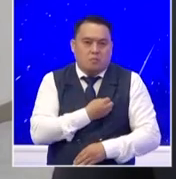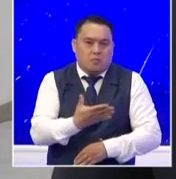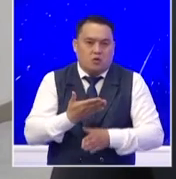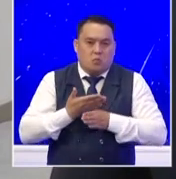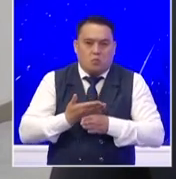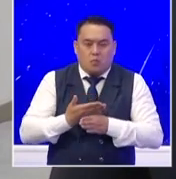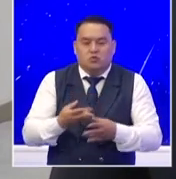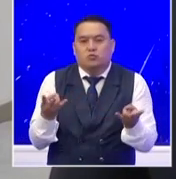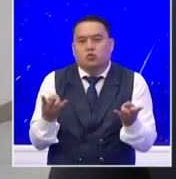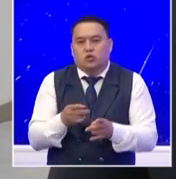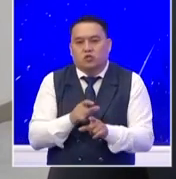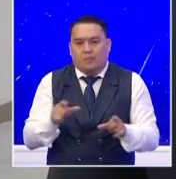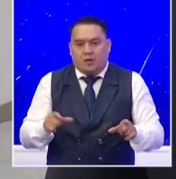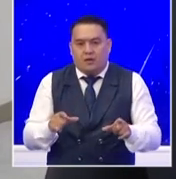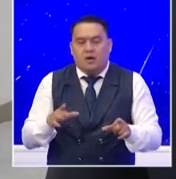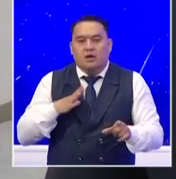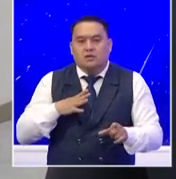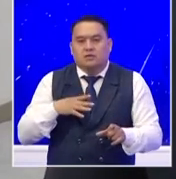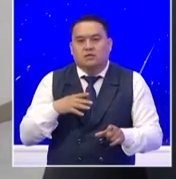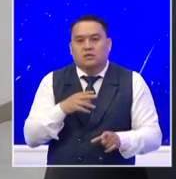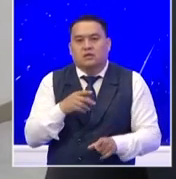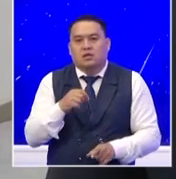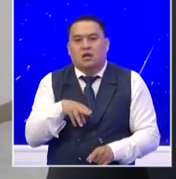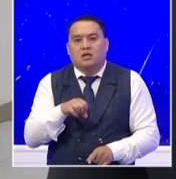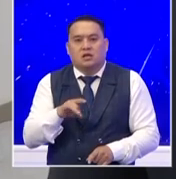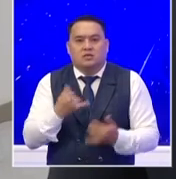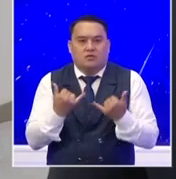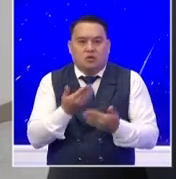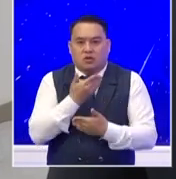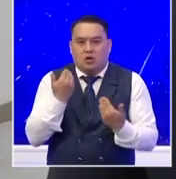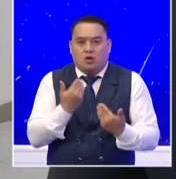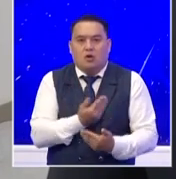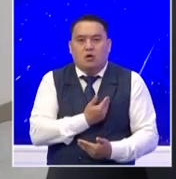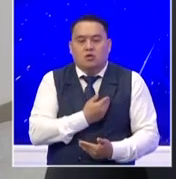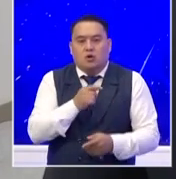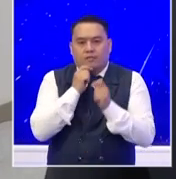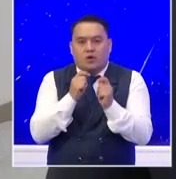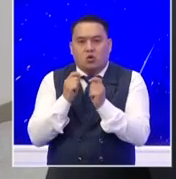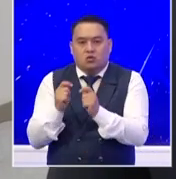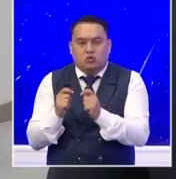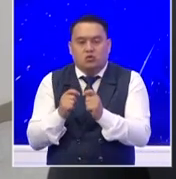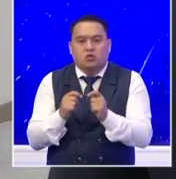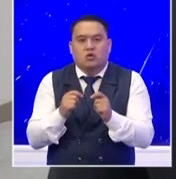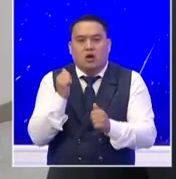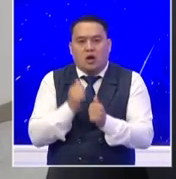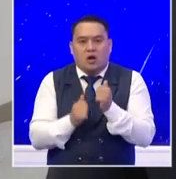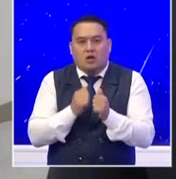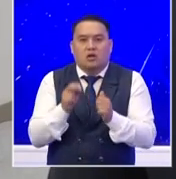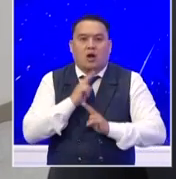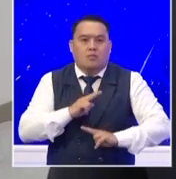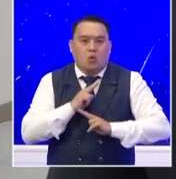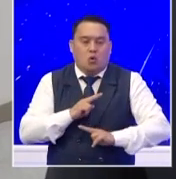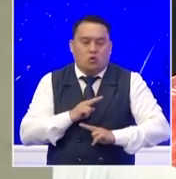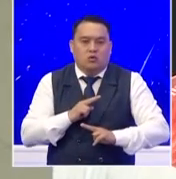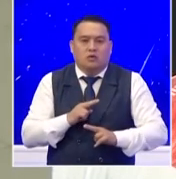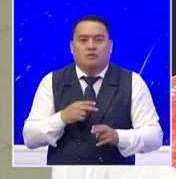оказывают помощь нуждающимся. К сожалению, самого Данияра Нурбаева сегодня нет. Он так хотел лично вручить продуктовые корзины каждому, но работа превыше